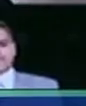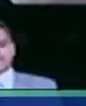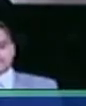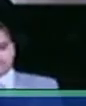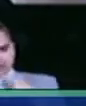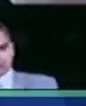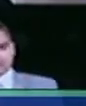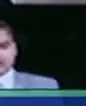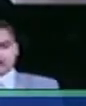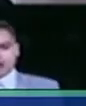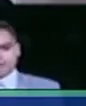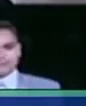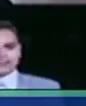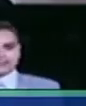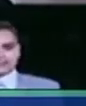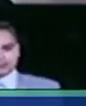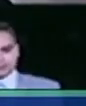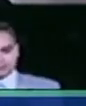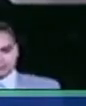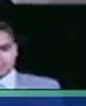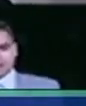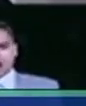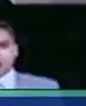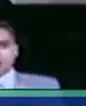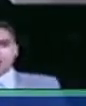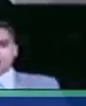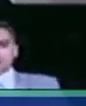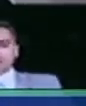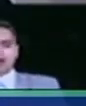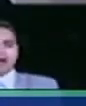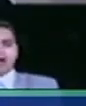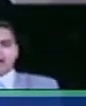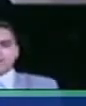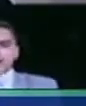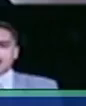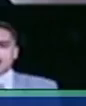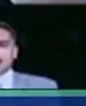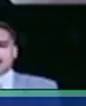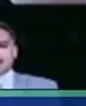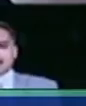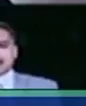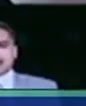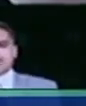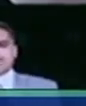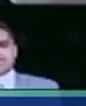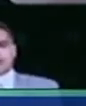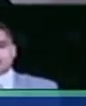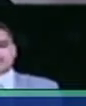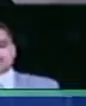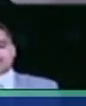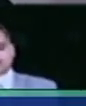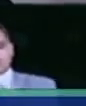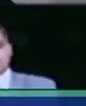رفعة ورقي هذا الوطن بالعمل الدؤوب والنوايا الصادقة.